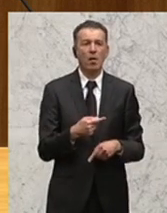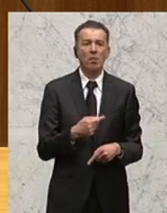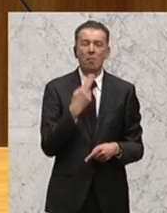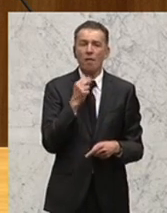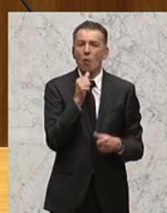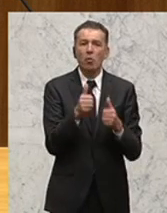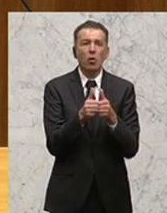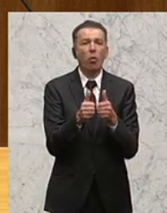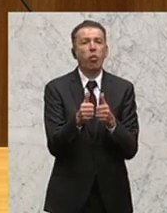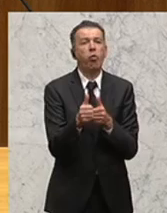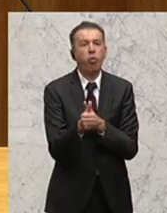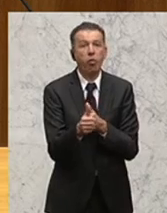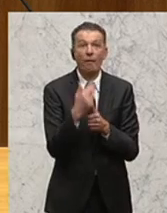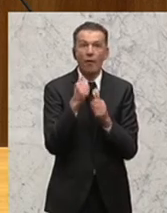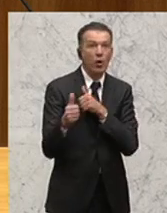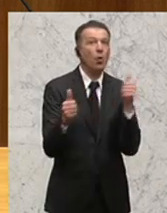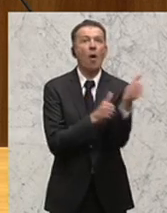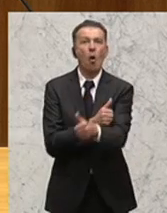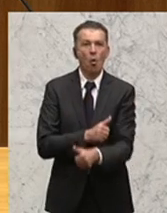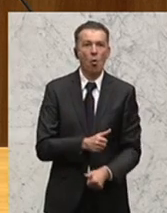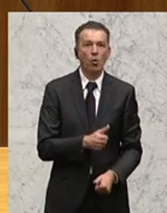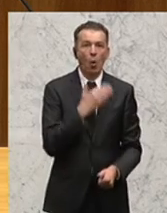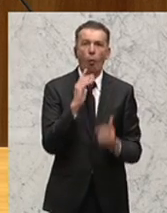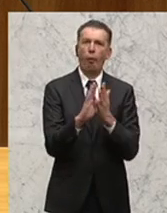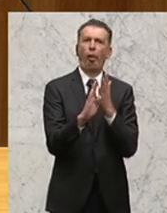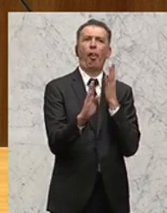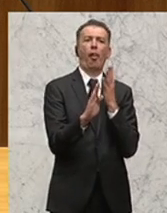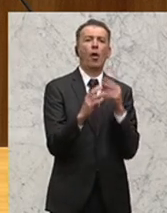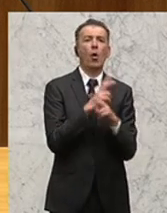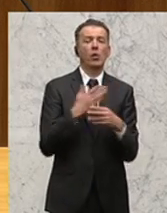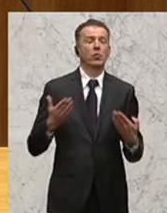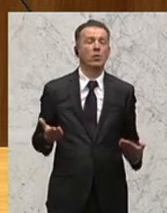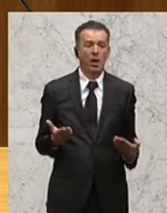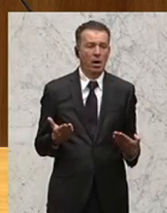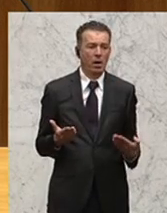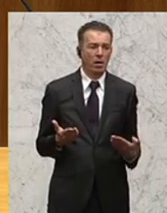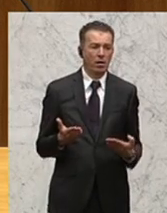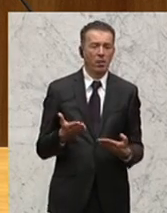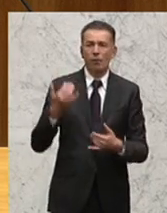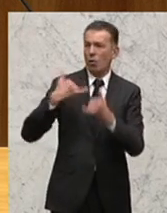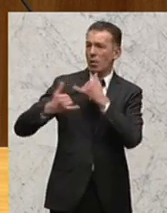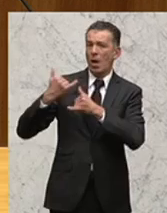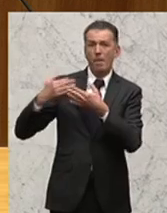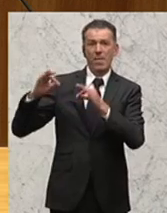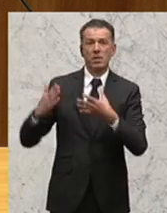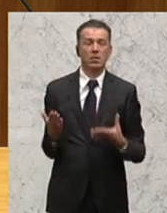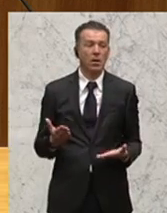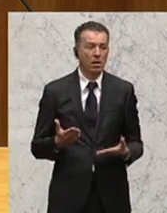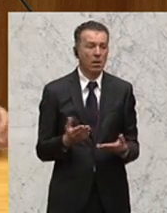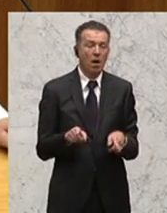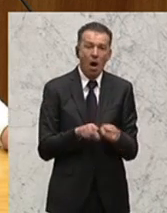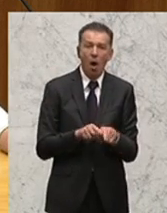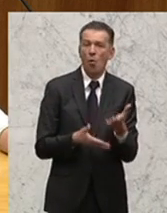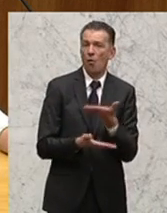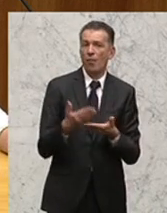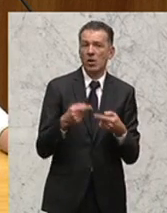die Überholspur kommen und wir wollen uns nicht hinten anstehen lassen. Österreich ist es vor ein paar Jahren noch wesentlich besser gegangen, auch was